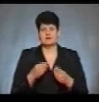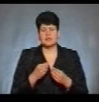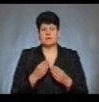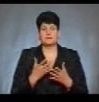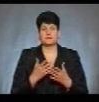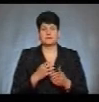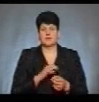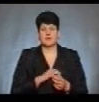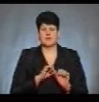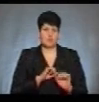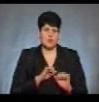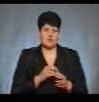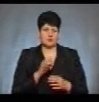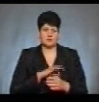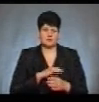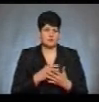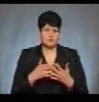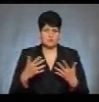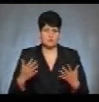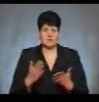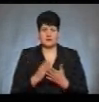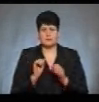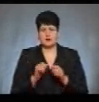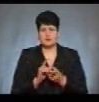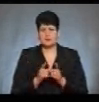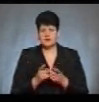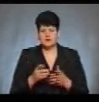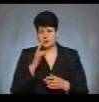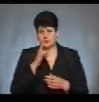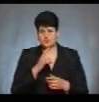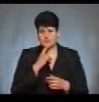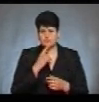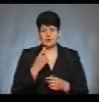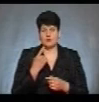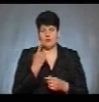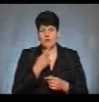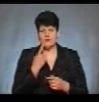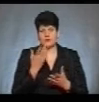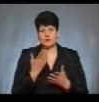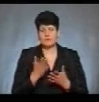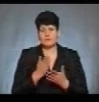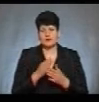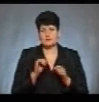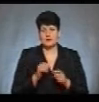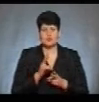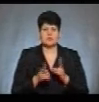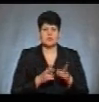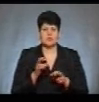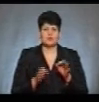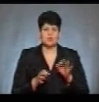ніж вся в галузі права. Маєте право на перекладача, якщо не розумієте мову, якою ведеться провадження. Також маєте право оскаржити наші дії